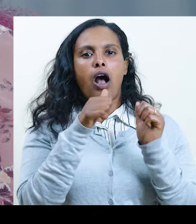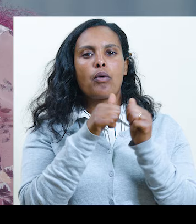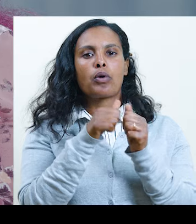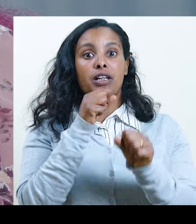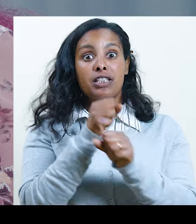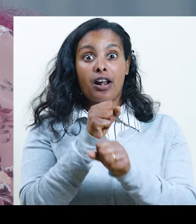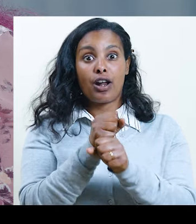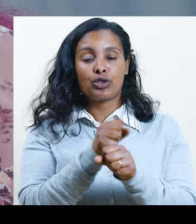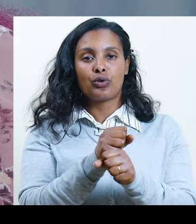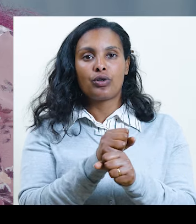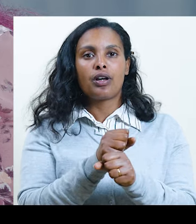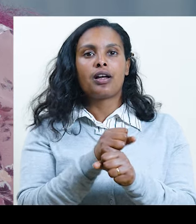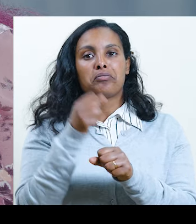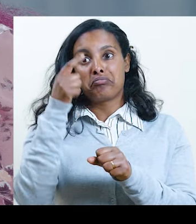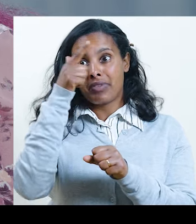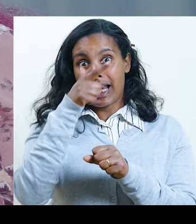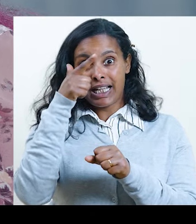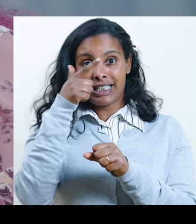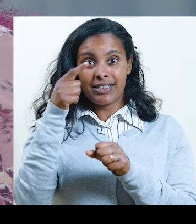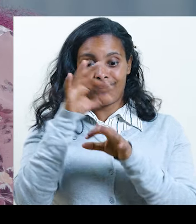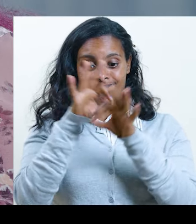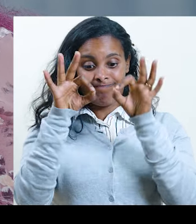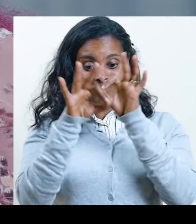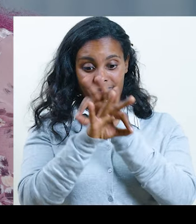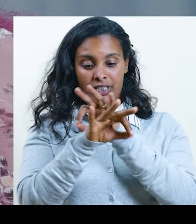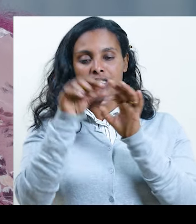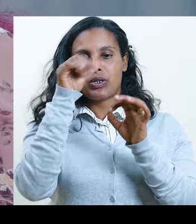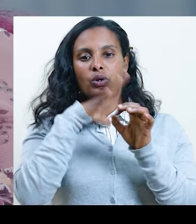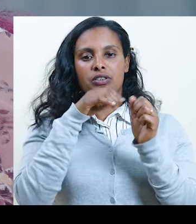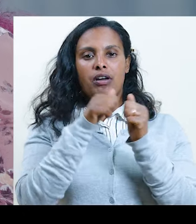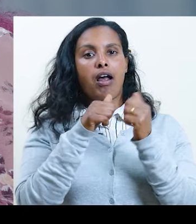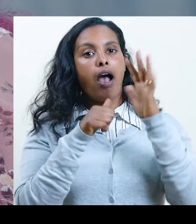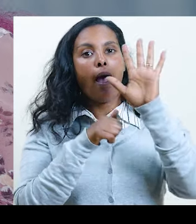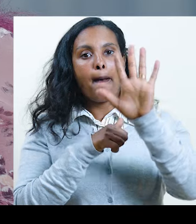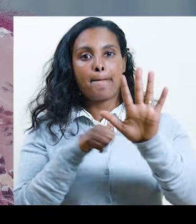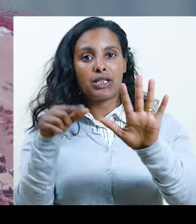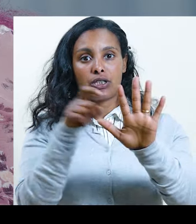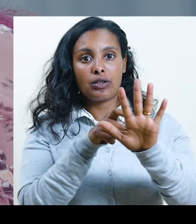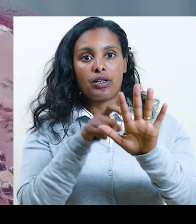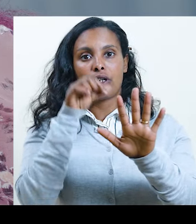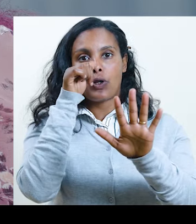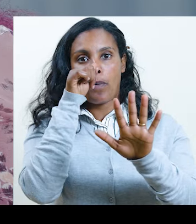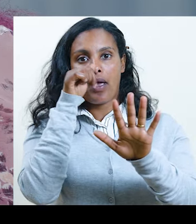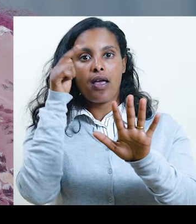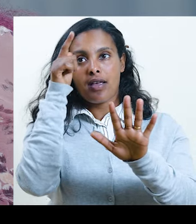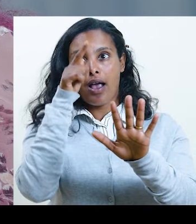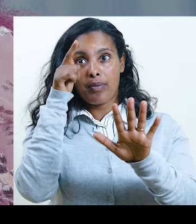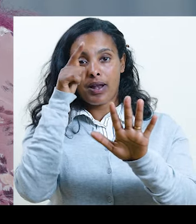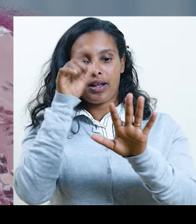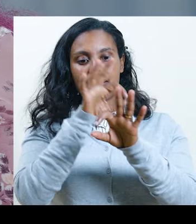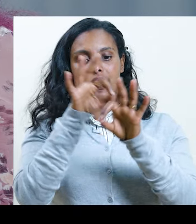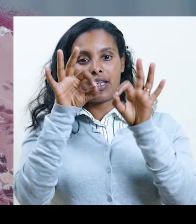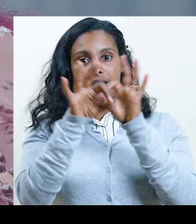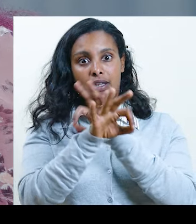እና አብረውኝ ከተሰራላቸው ንቅለ ተከላ ከተደረገላቸው ሰዎች ጋር አምስት ሆነን የኢትዮጵያ የአይን ብሌን